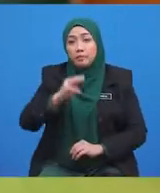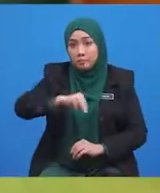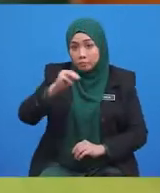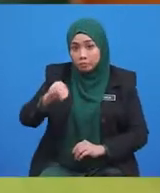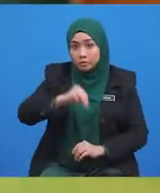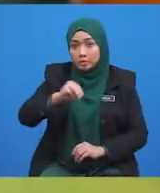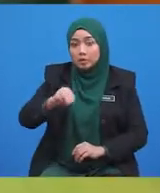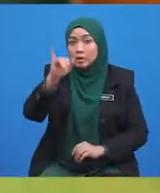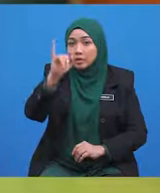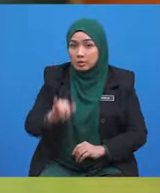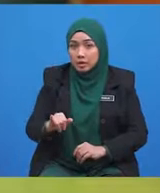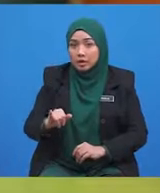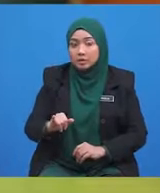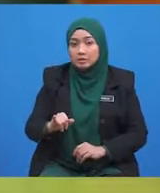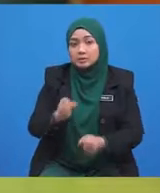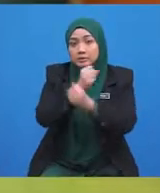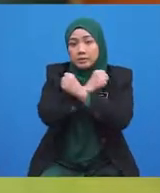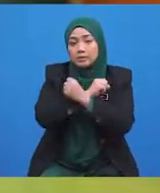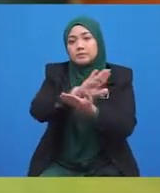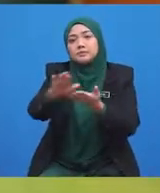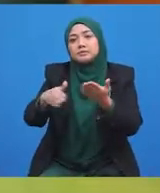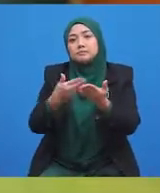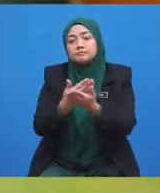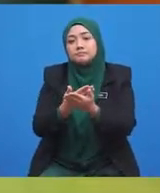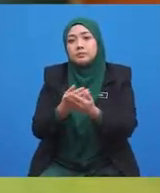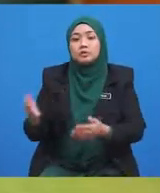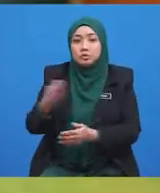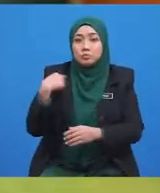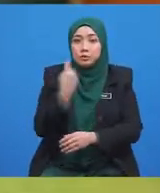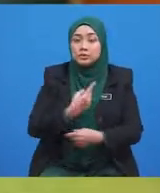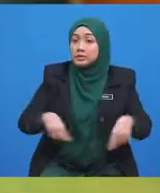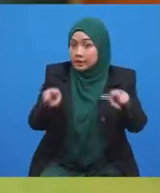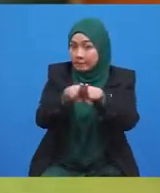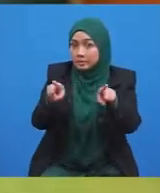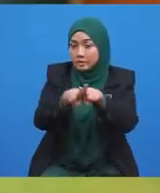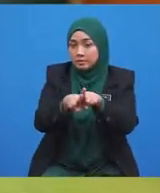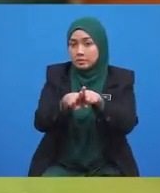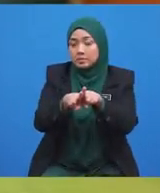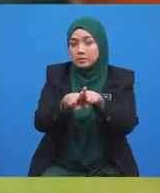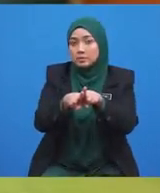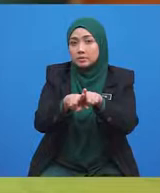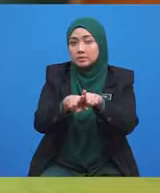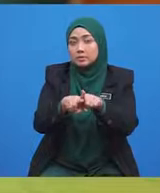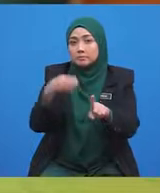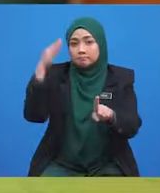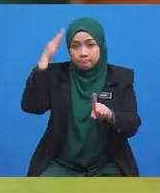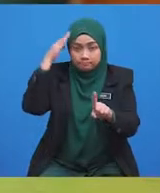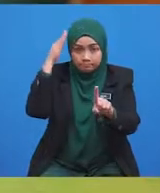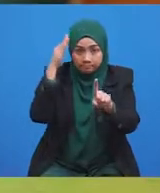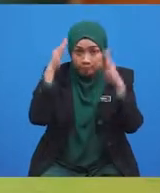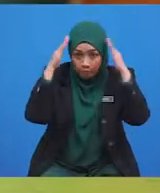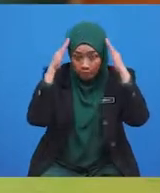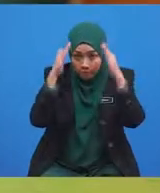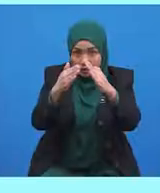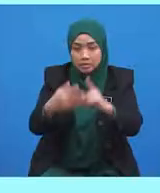Murid-murid yang disayangi, ayuh kita sama-sama berikan tumpuan.